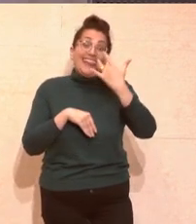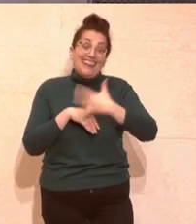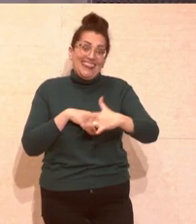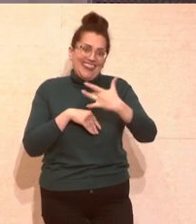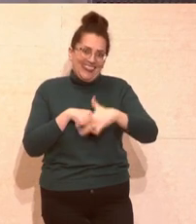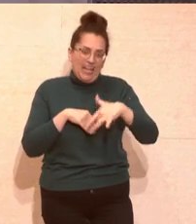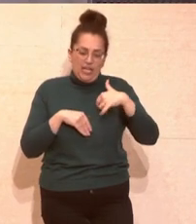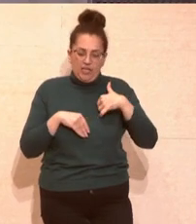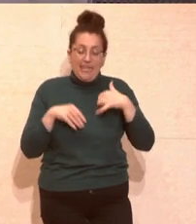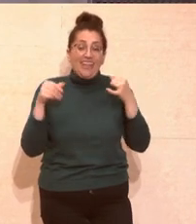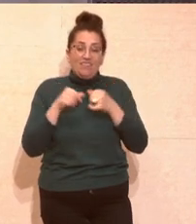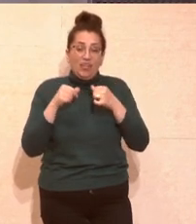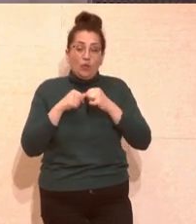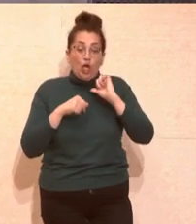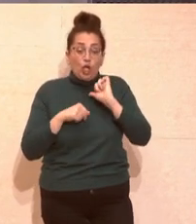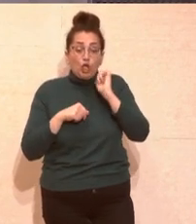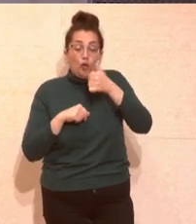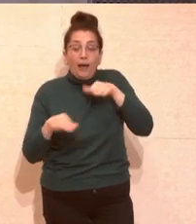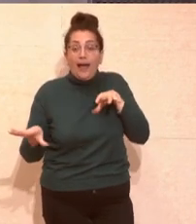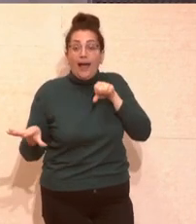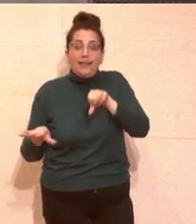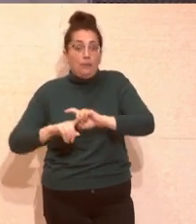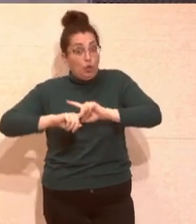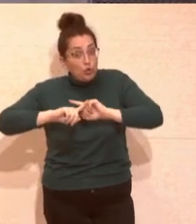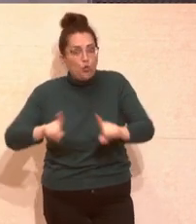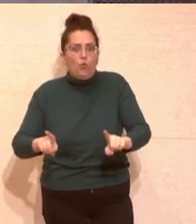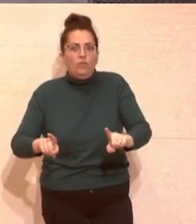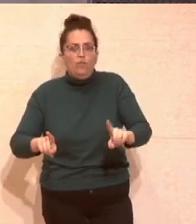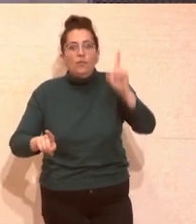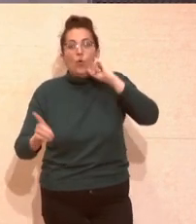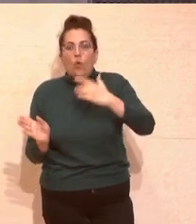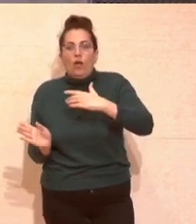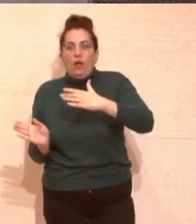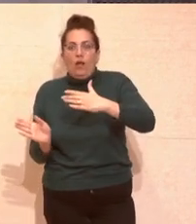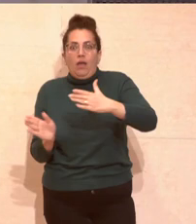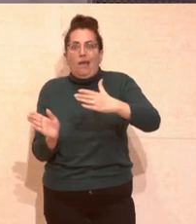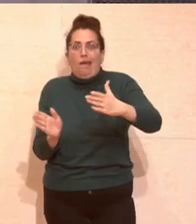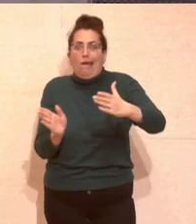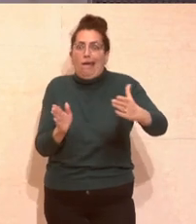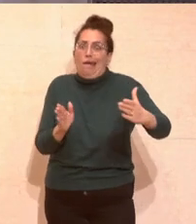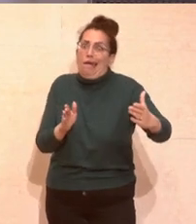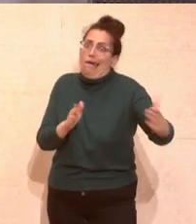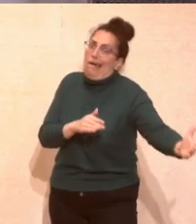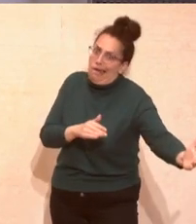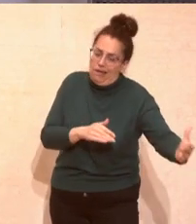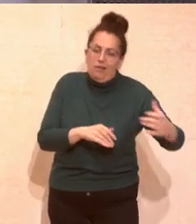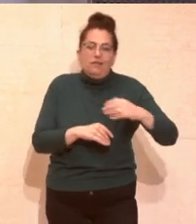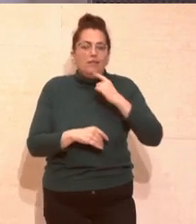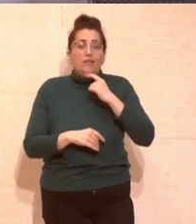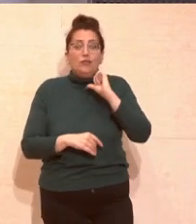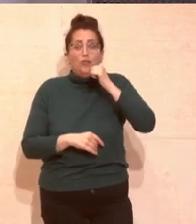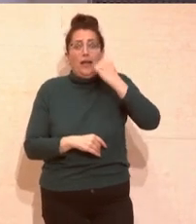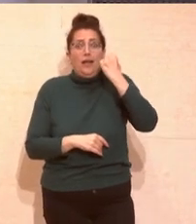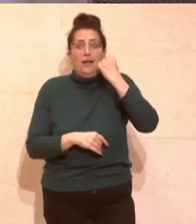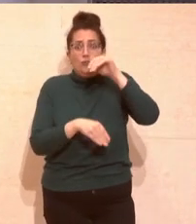qu'il n'y ait pas de récupération dans la journée, puisque si on récupère dans la journée, on va encore plus décaler le sommeil du soir. Donc